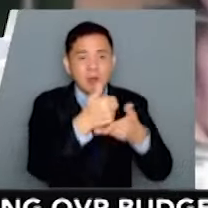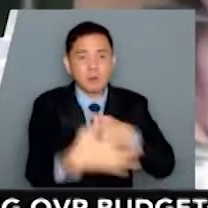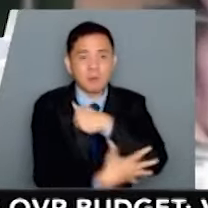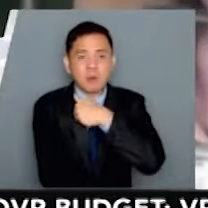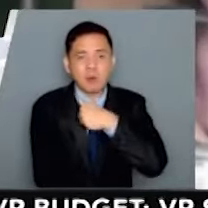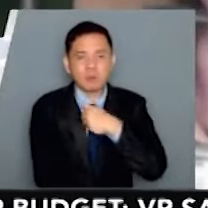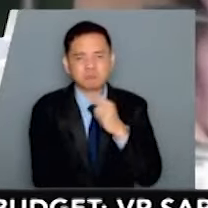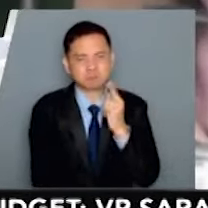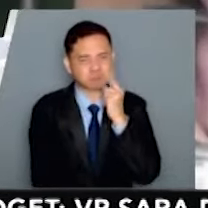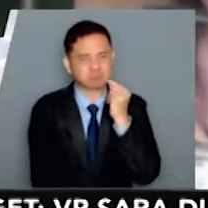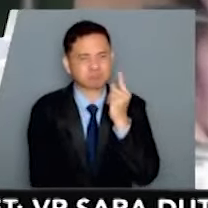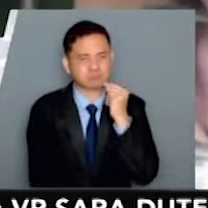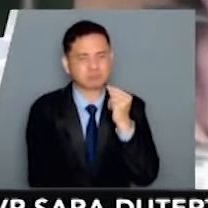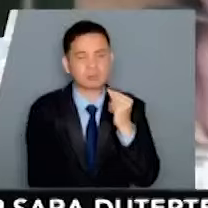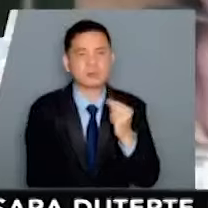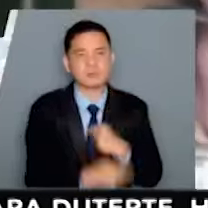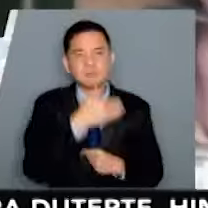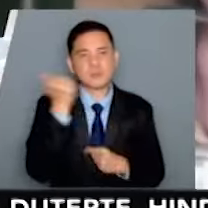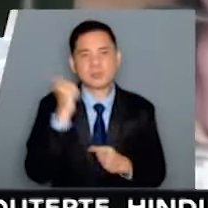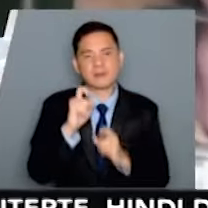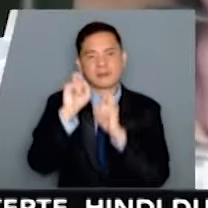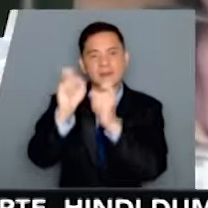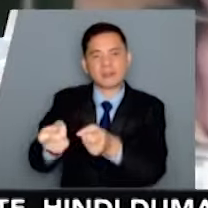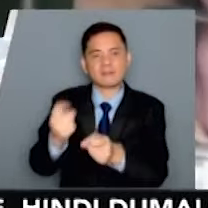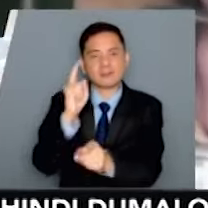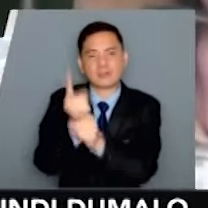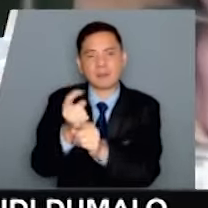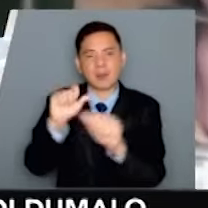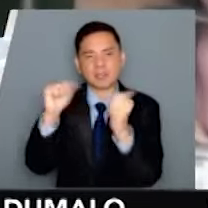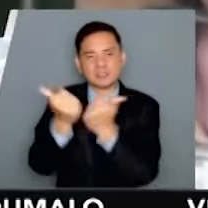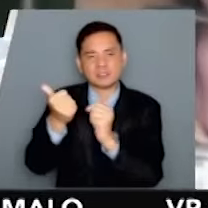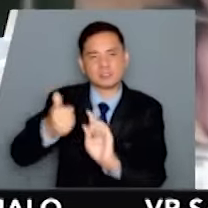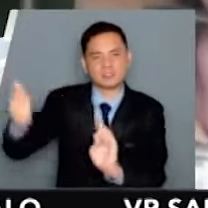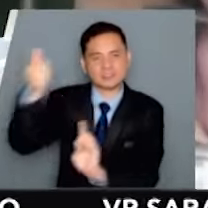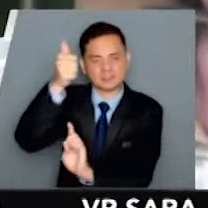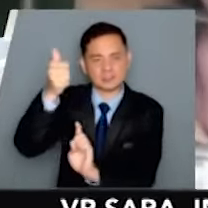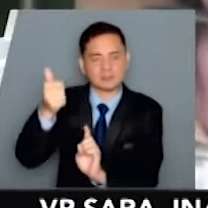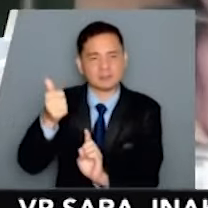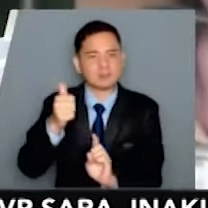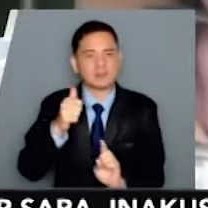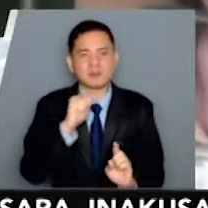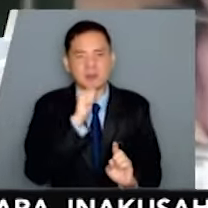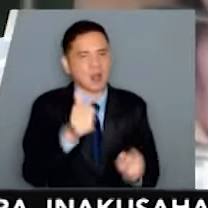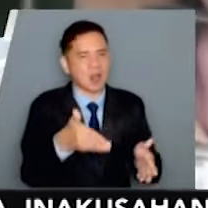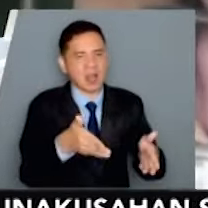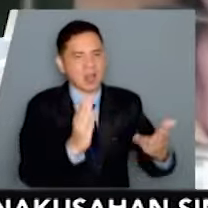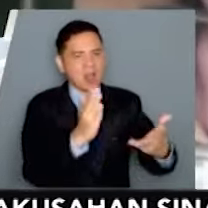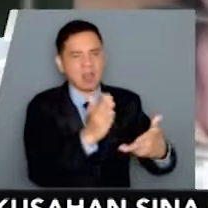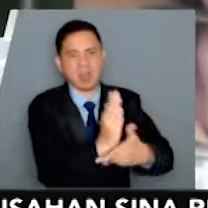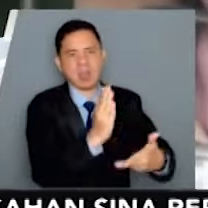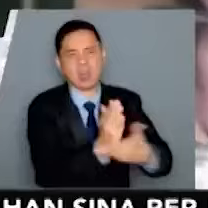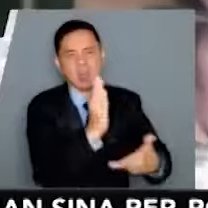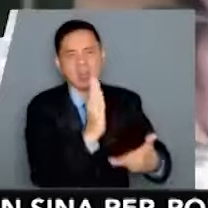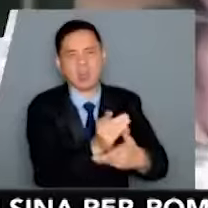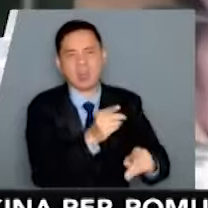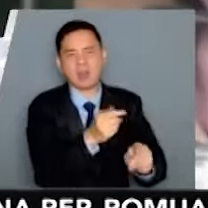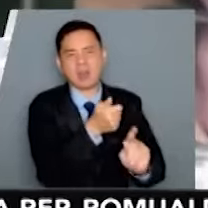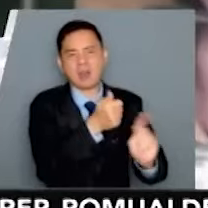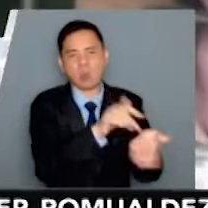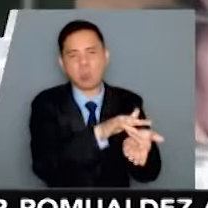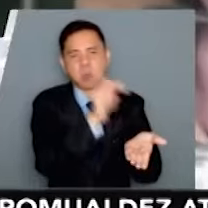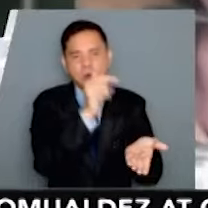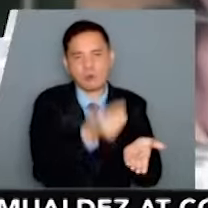to sa tamang ahensya. Huwag po nating ayahan na waldasin na naman ang kahit